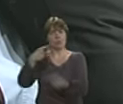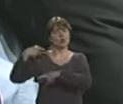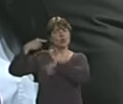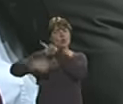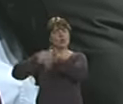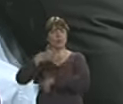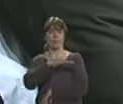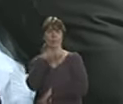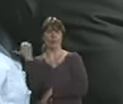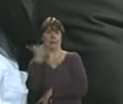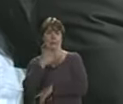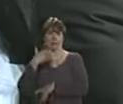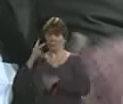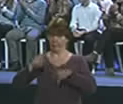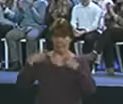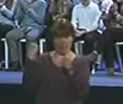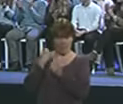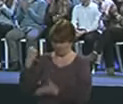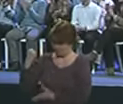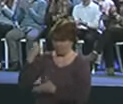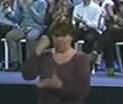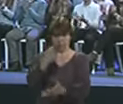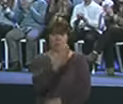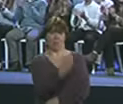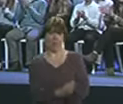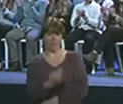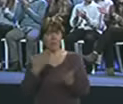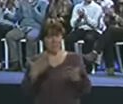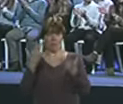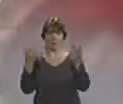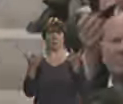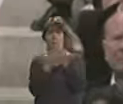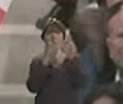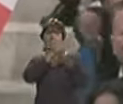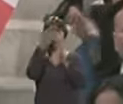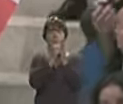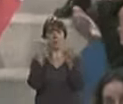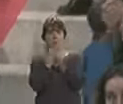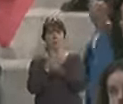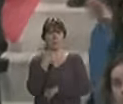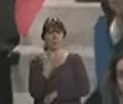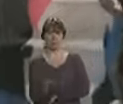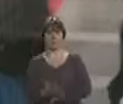successions, le produit d'une vie de travail. Voilà la France qui travaille.